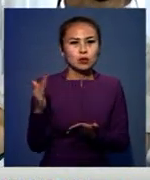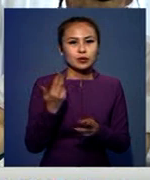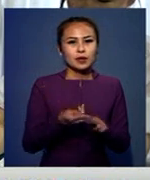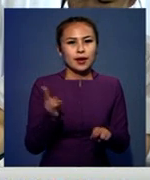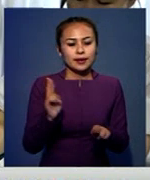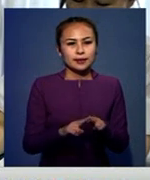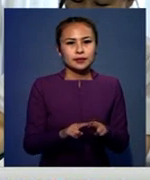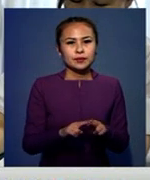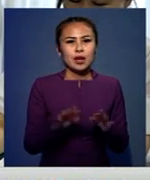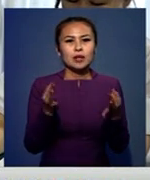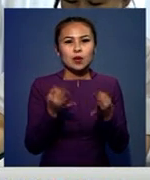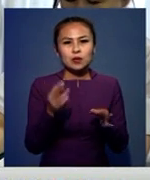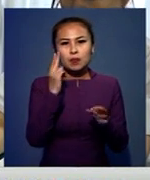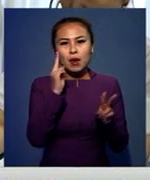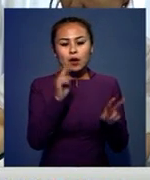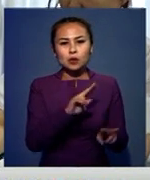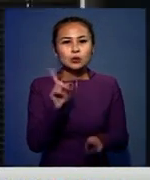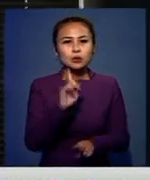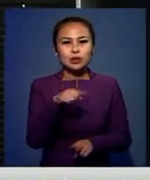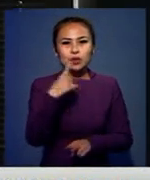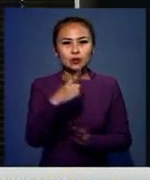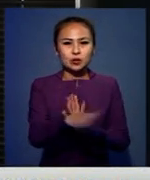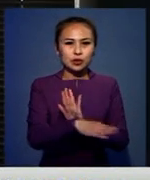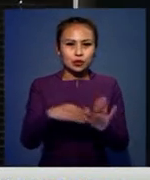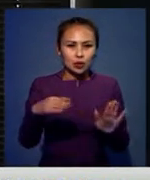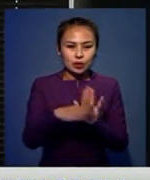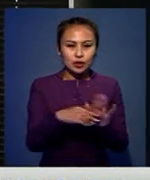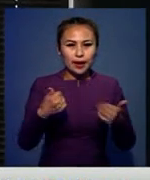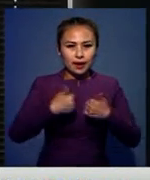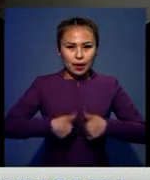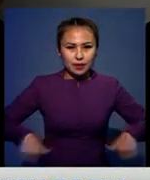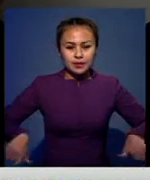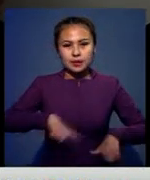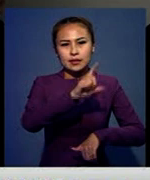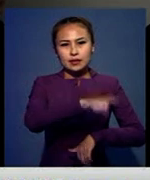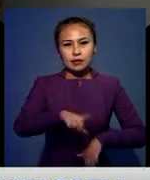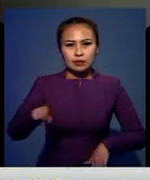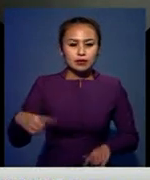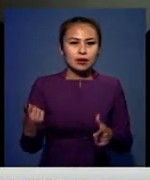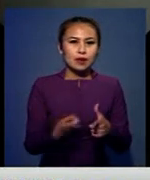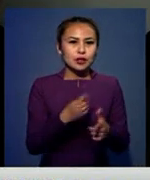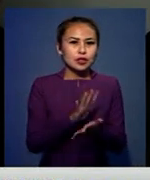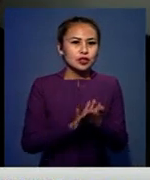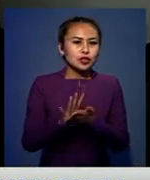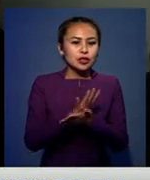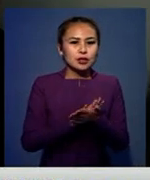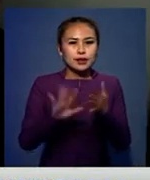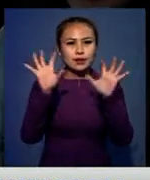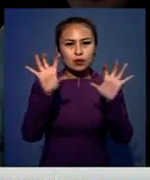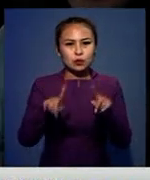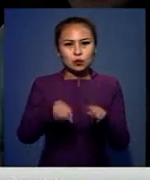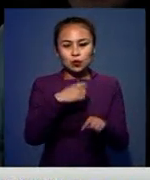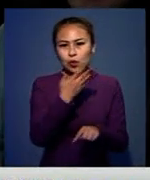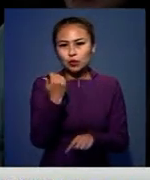жоғары болғандығын айта кетейік. Тәуелсіз байқаушылардың айтуынша, сайлаушылардың және комиссия мүшелерінің тарапынан да ешқандай